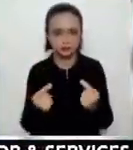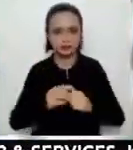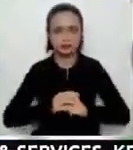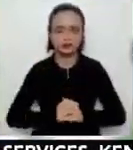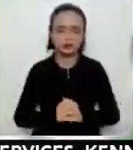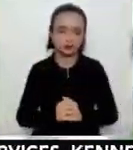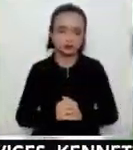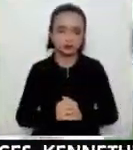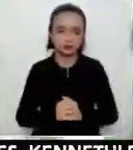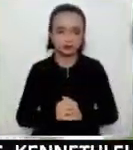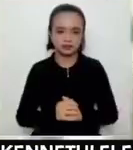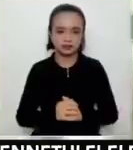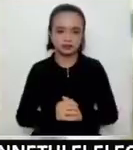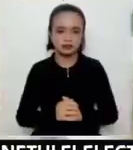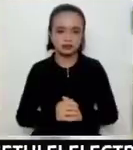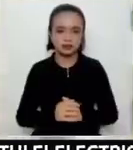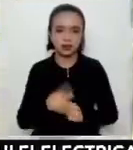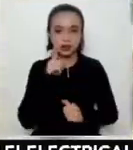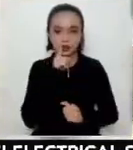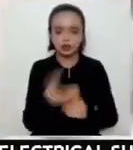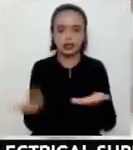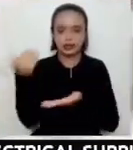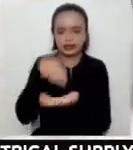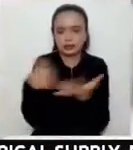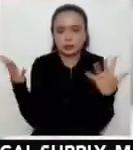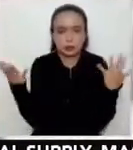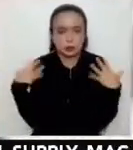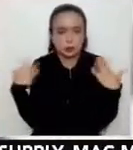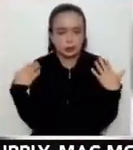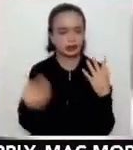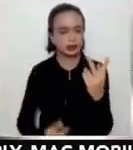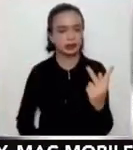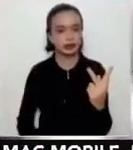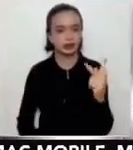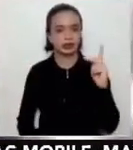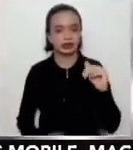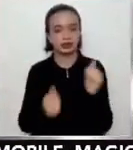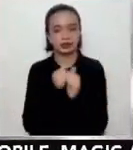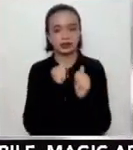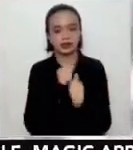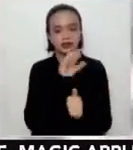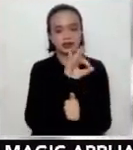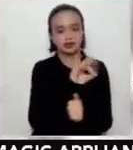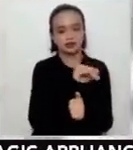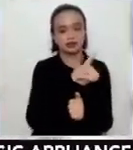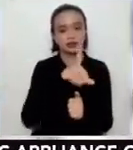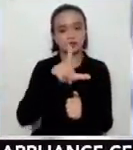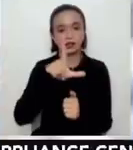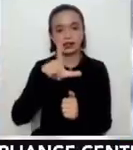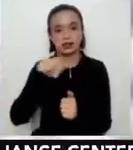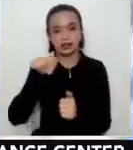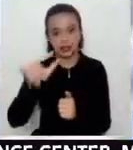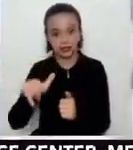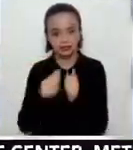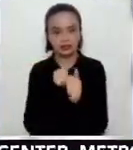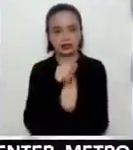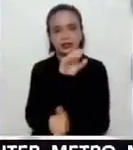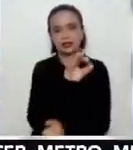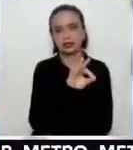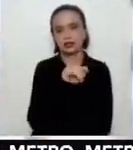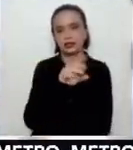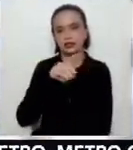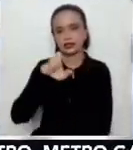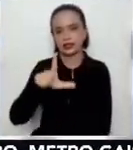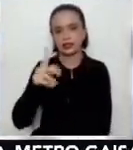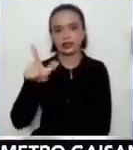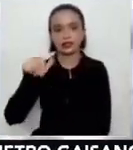Live namang nagpakilig ang tambalang Filay o Fidel at Clay nina Barbie Forteza at David Licauco sa ginanap na Filay